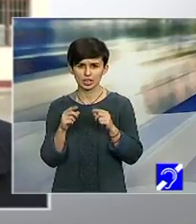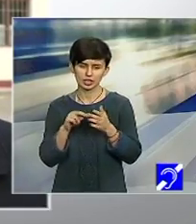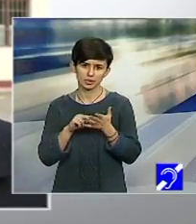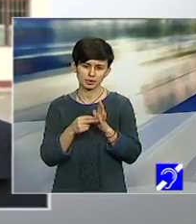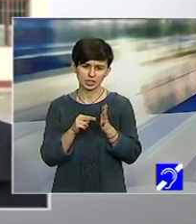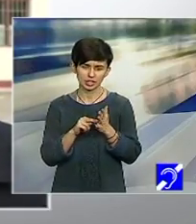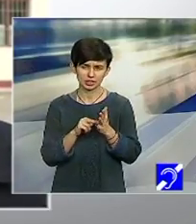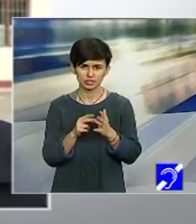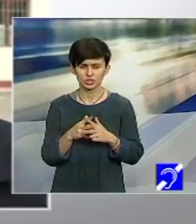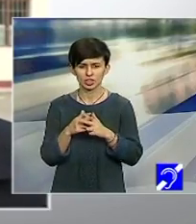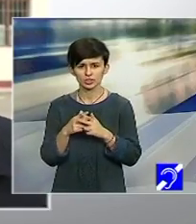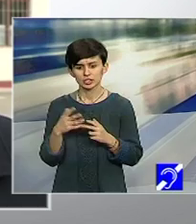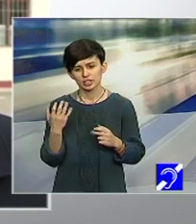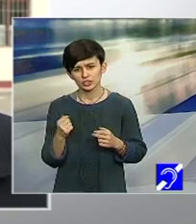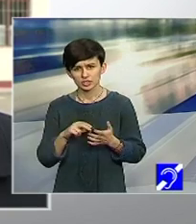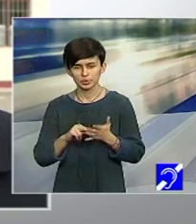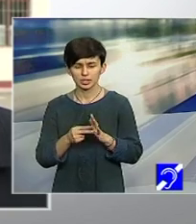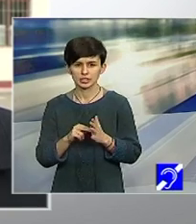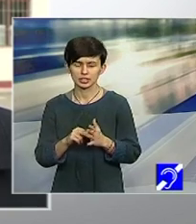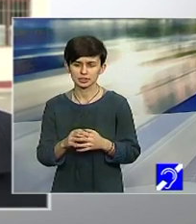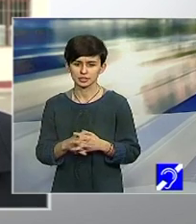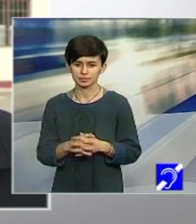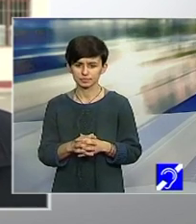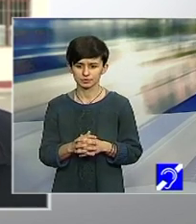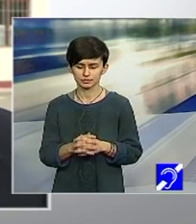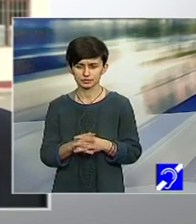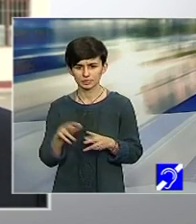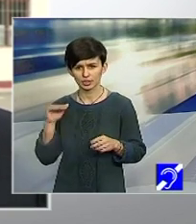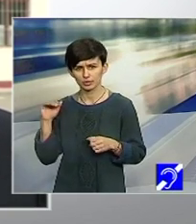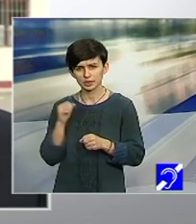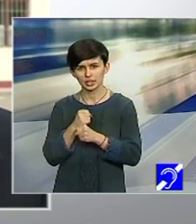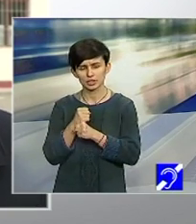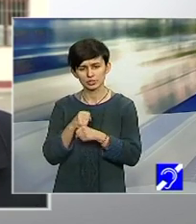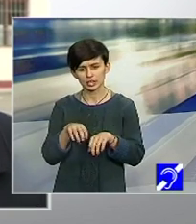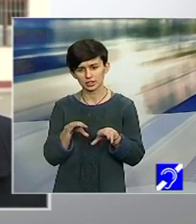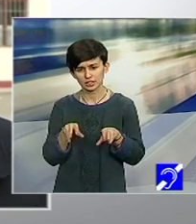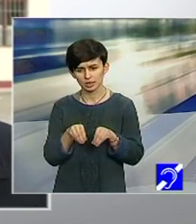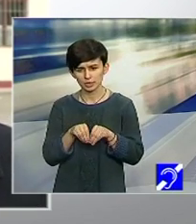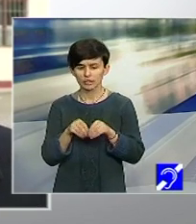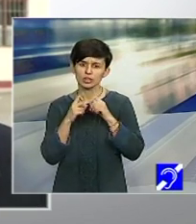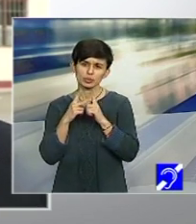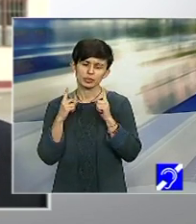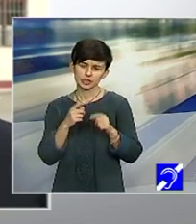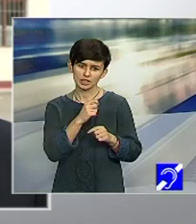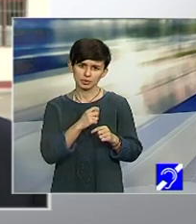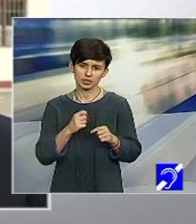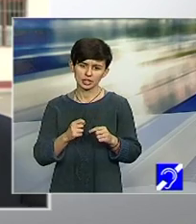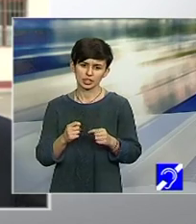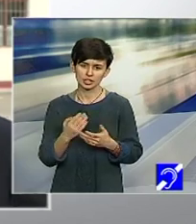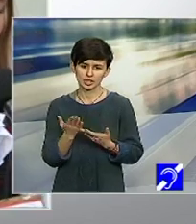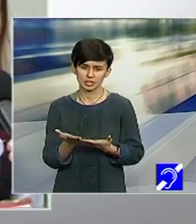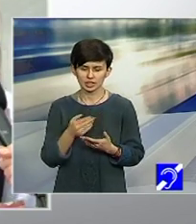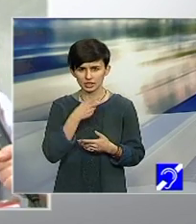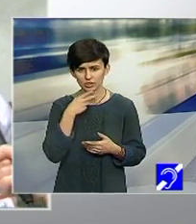și la ce anume să se refere și copiii au lucrat împreună cu dânsa proiecte dedicate